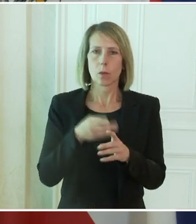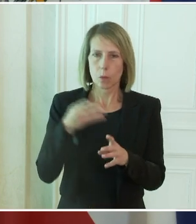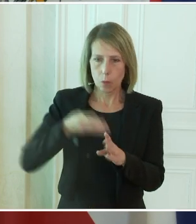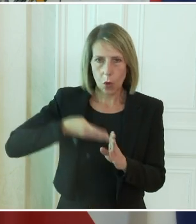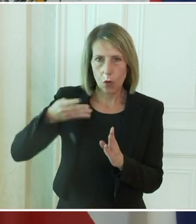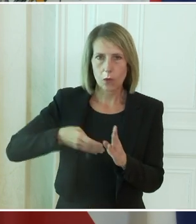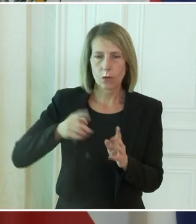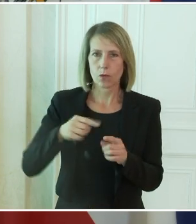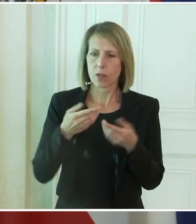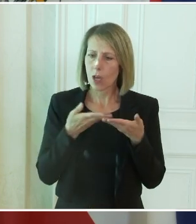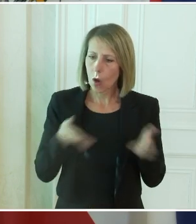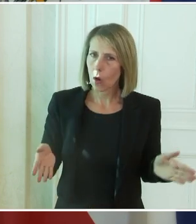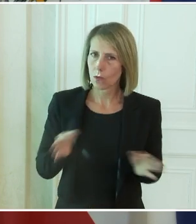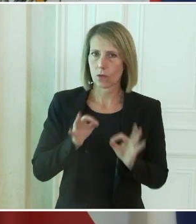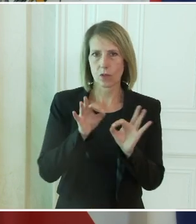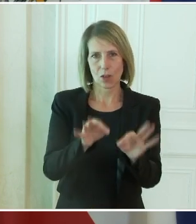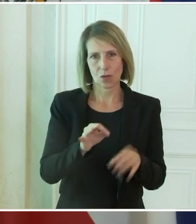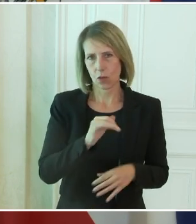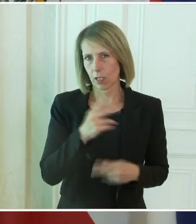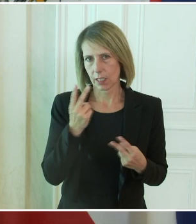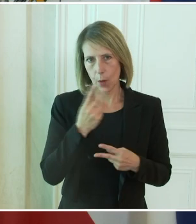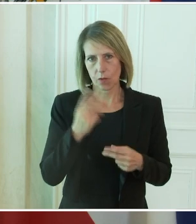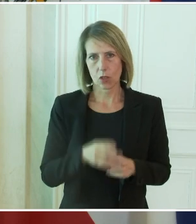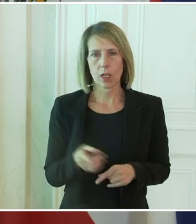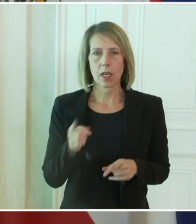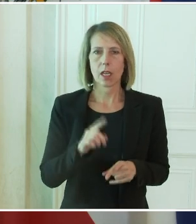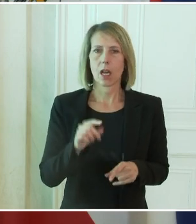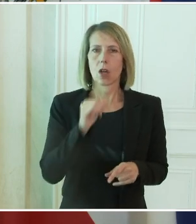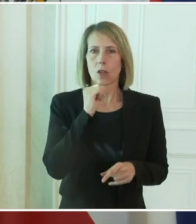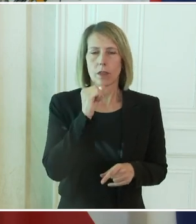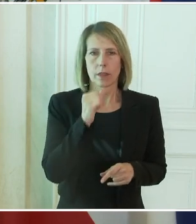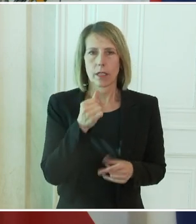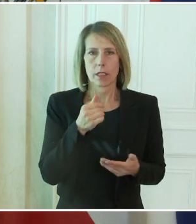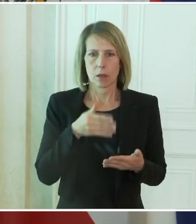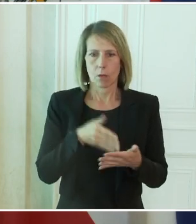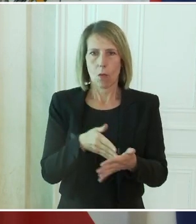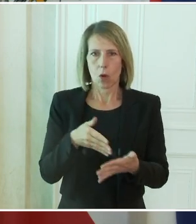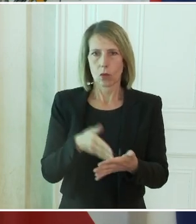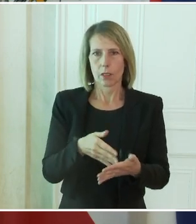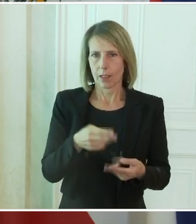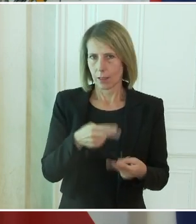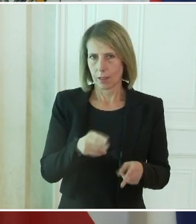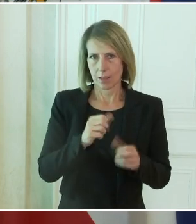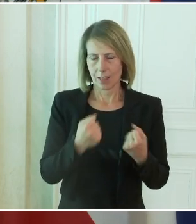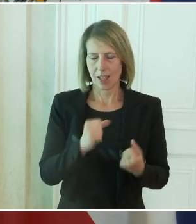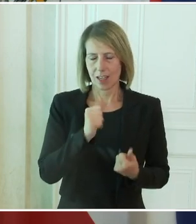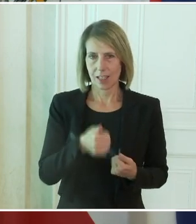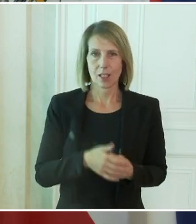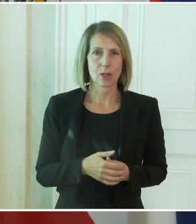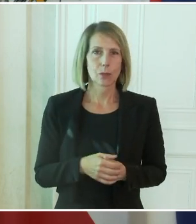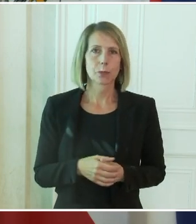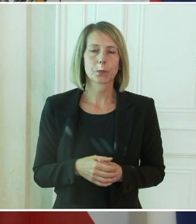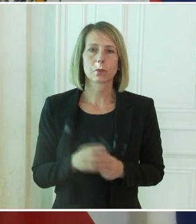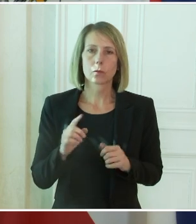dem sehr offen gegenüber und wir werden hier nicht im Weg stehen. Wir müssen jetzt auch alles